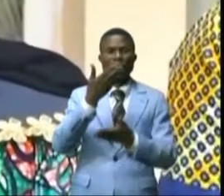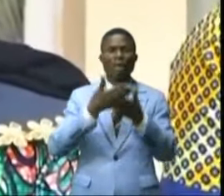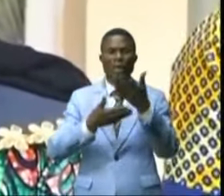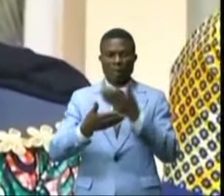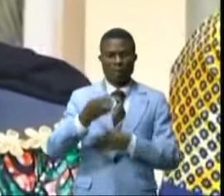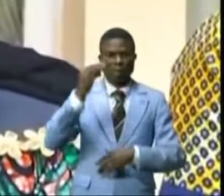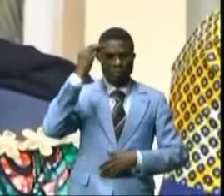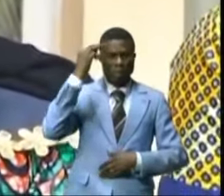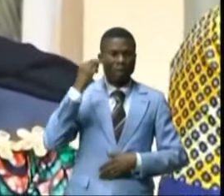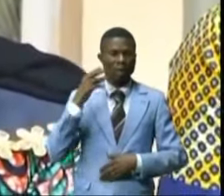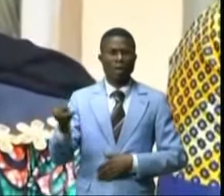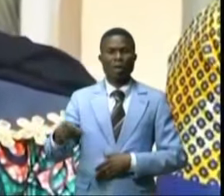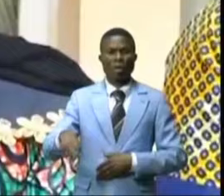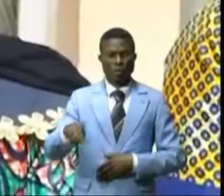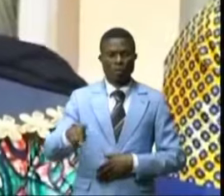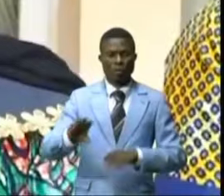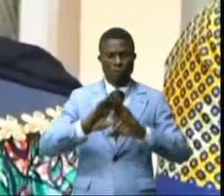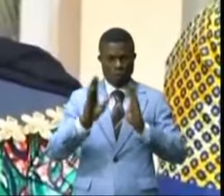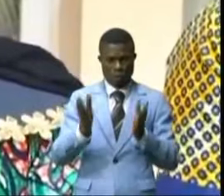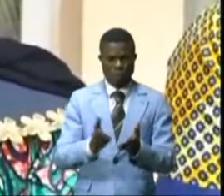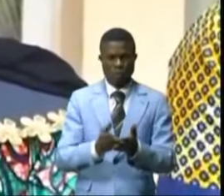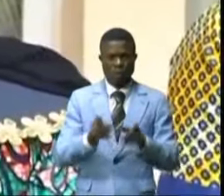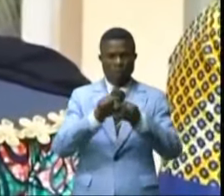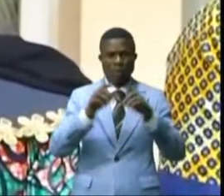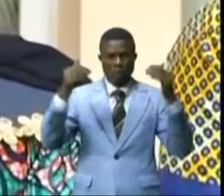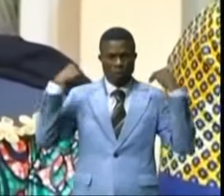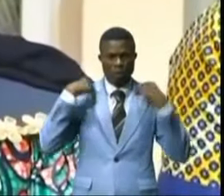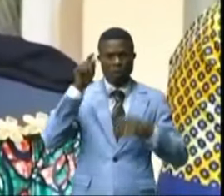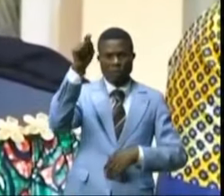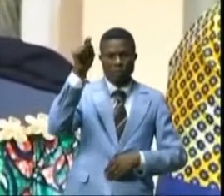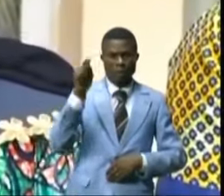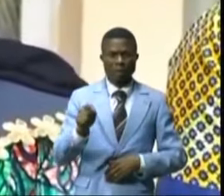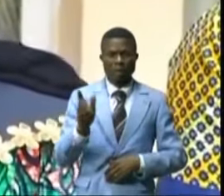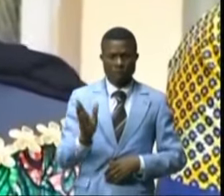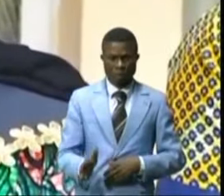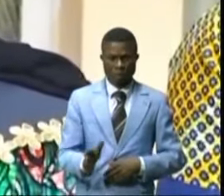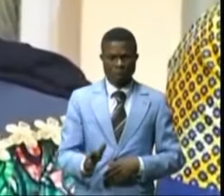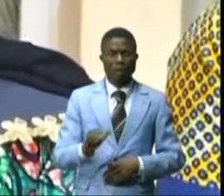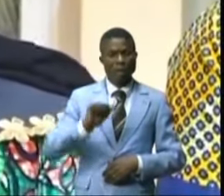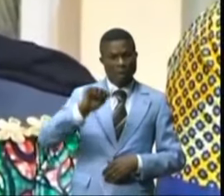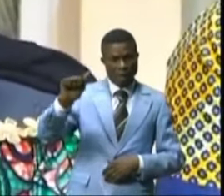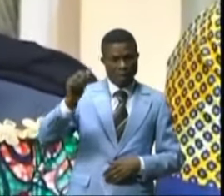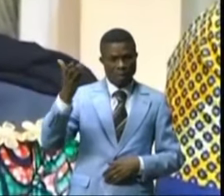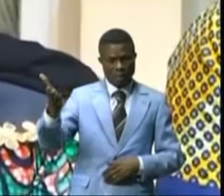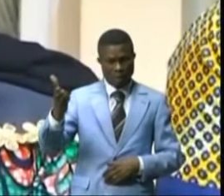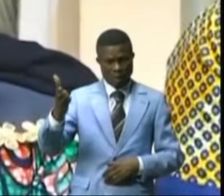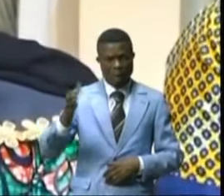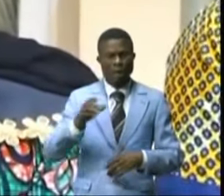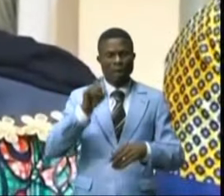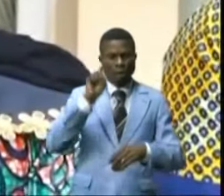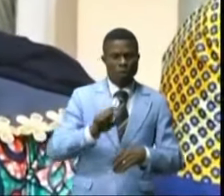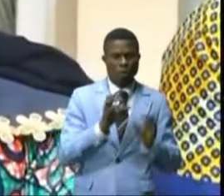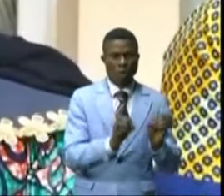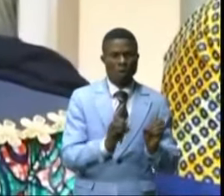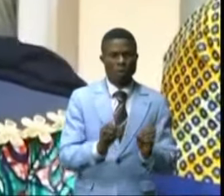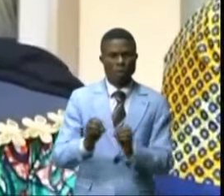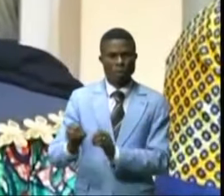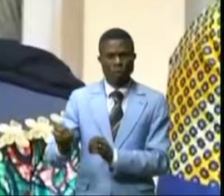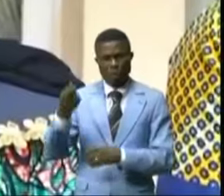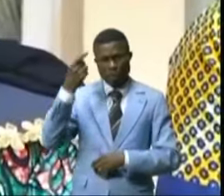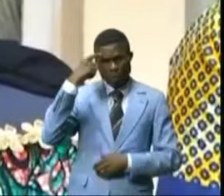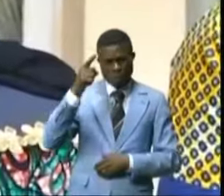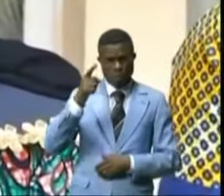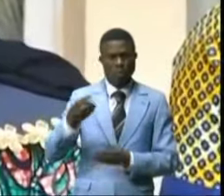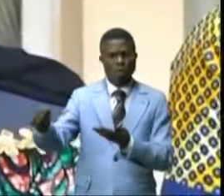des ministres provinciaux et les chefs de division. À leur tour, ils n'ont qu'à organiser pour faire